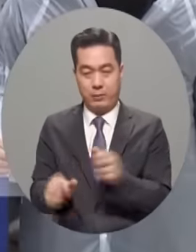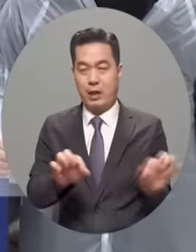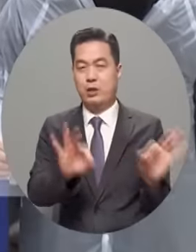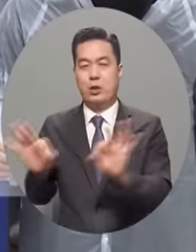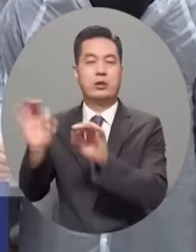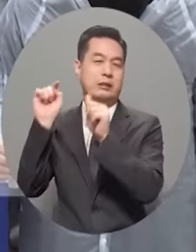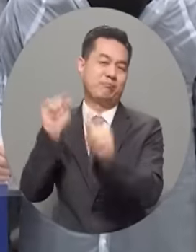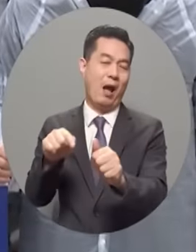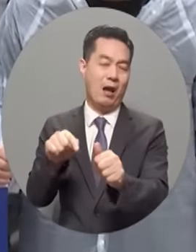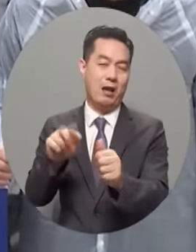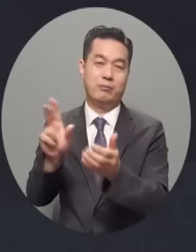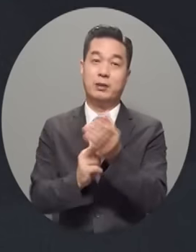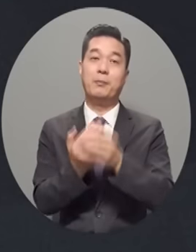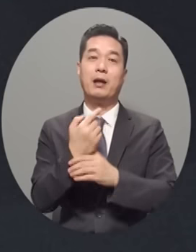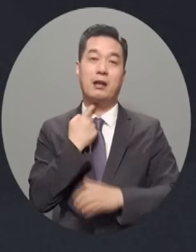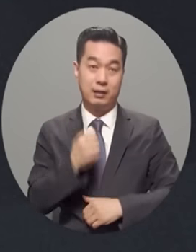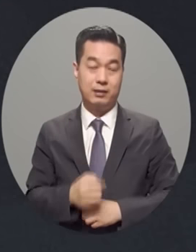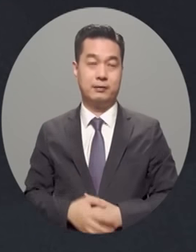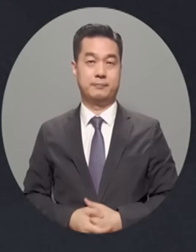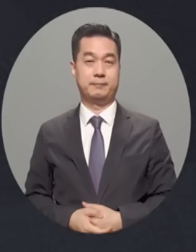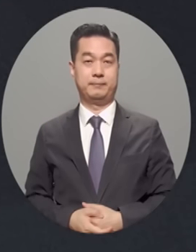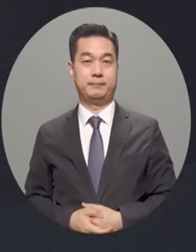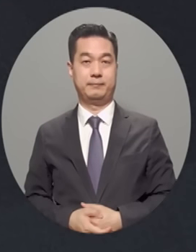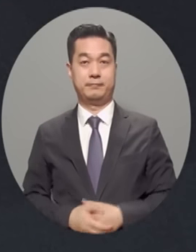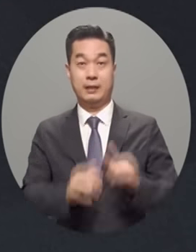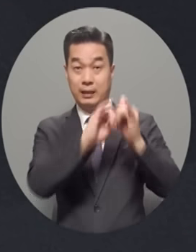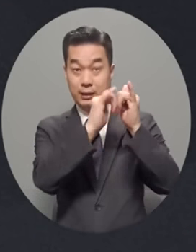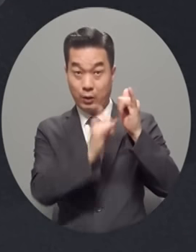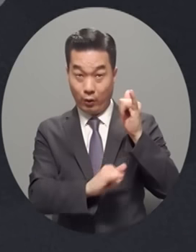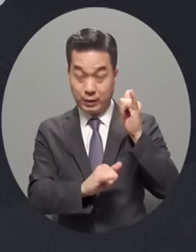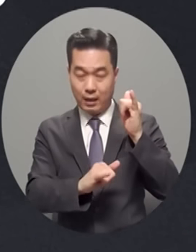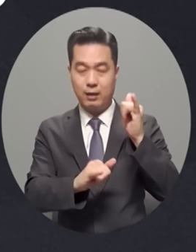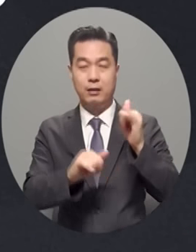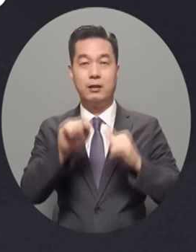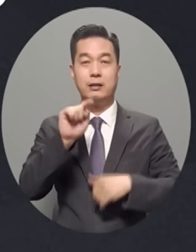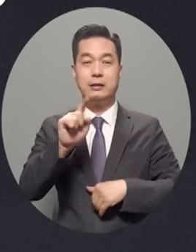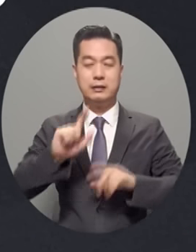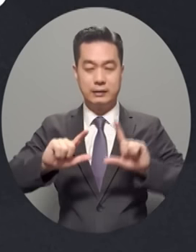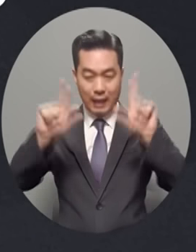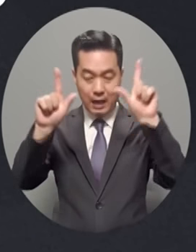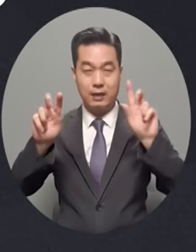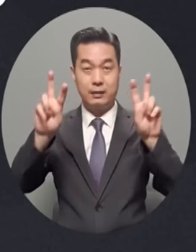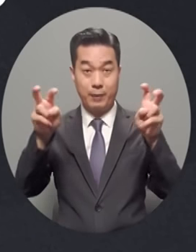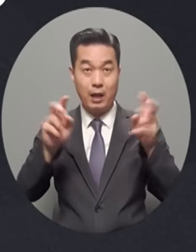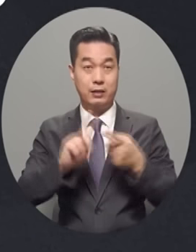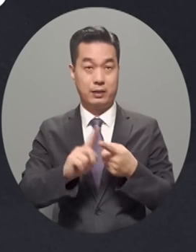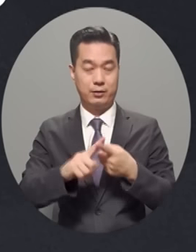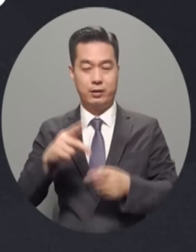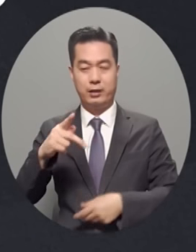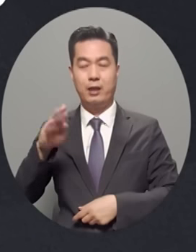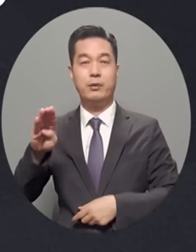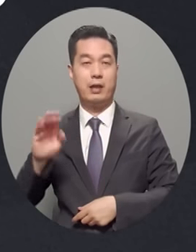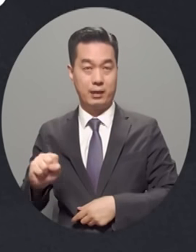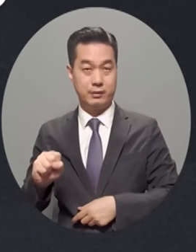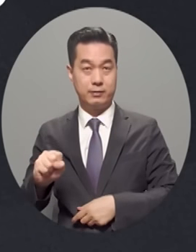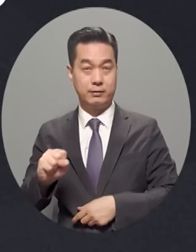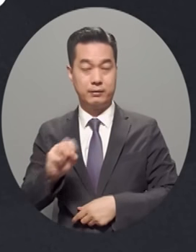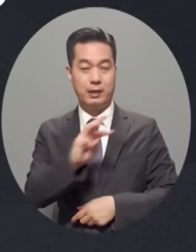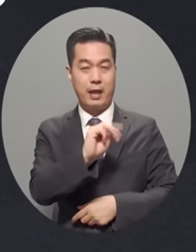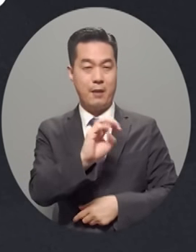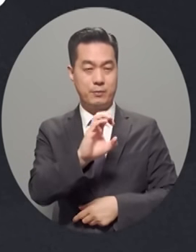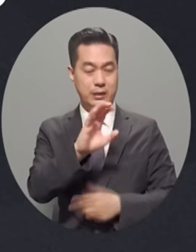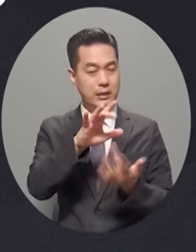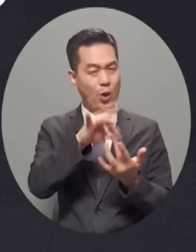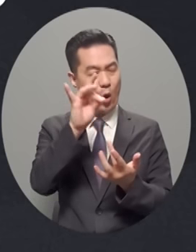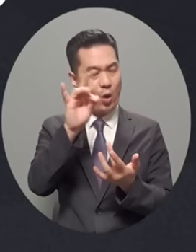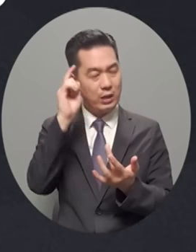무리를 기도 했습니다 역사전 그날의 방영 제개 관해 KBS MC 선정의 의견차가